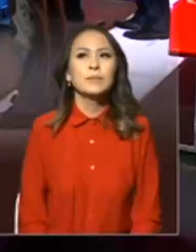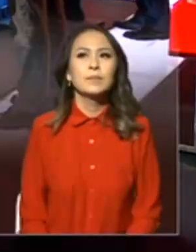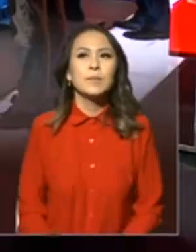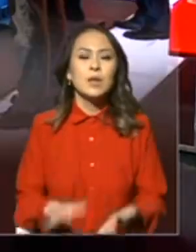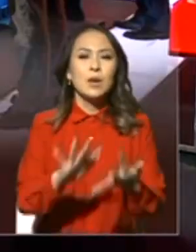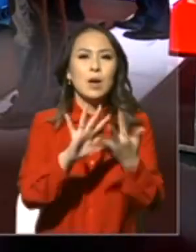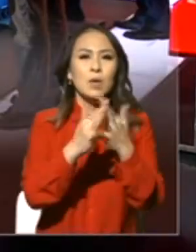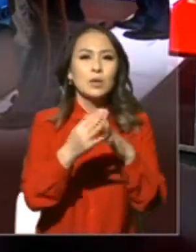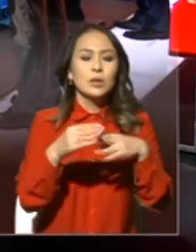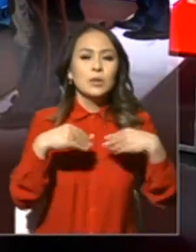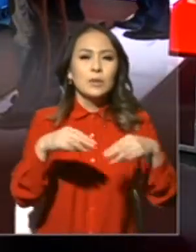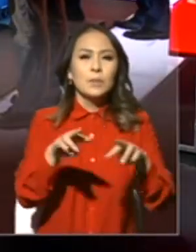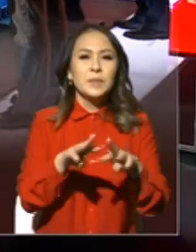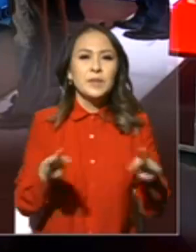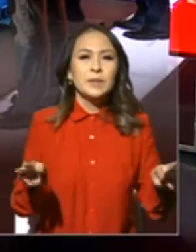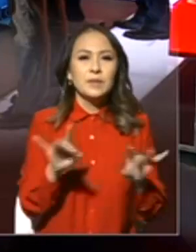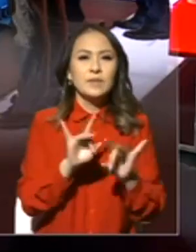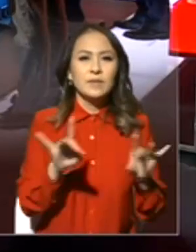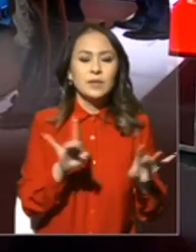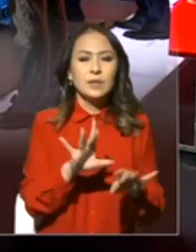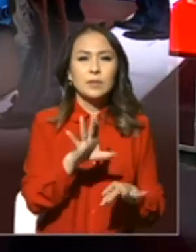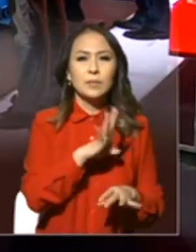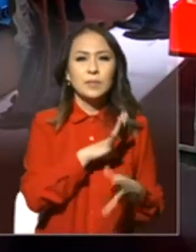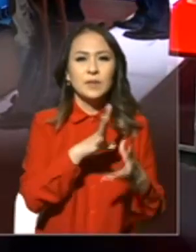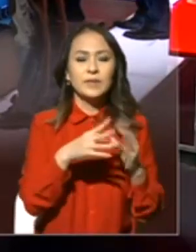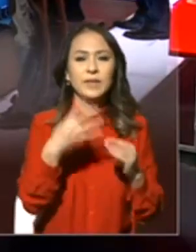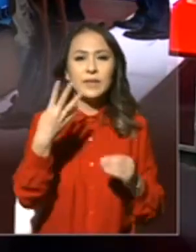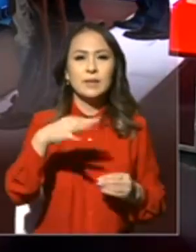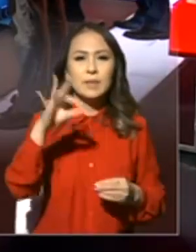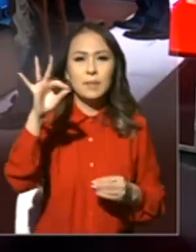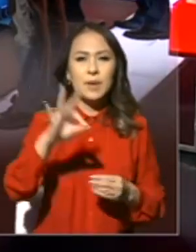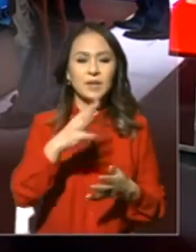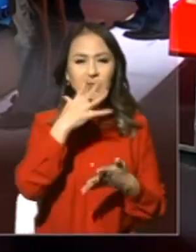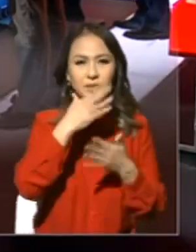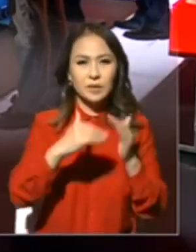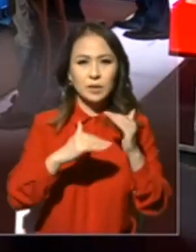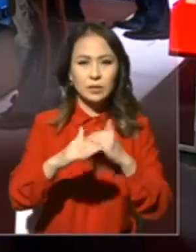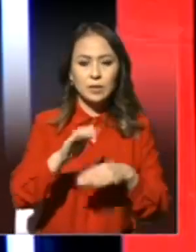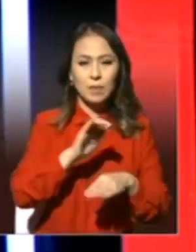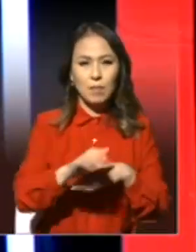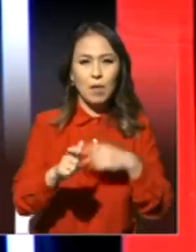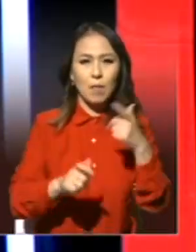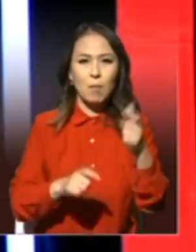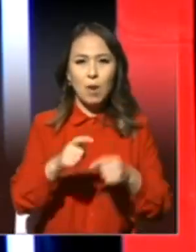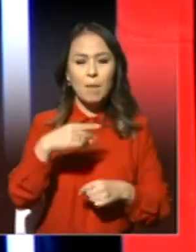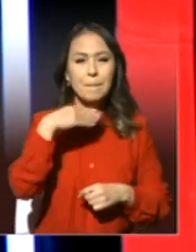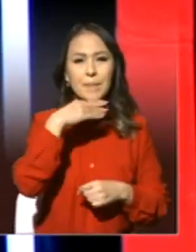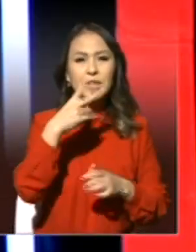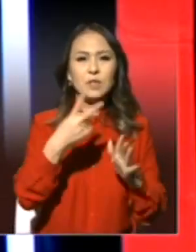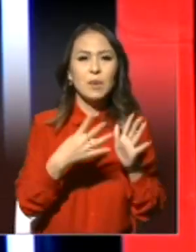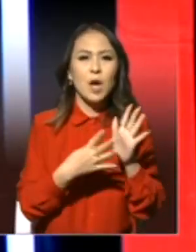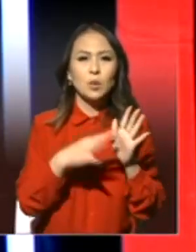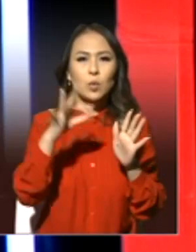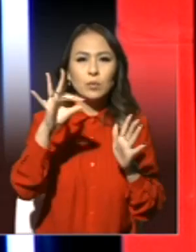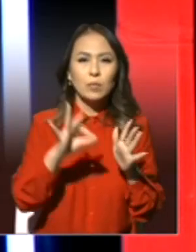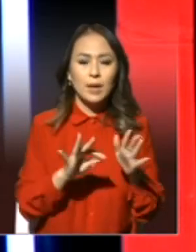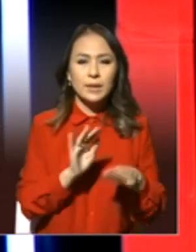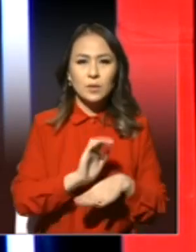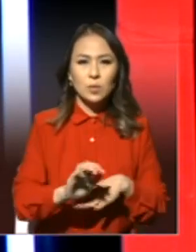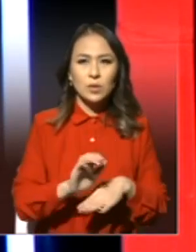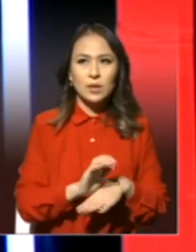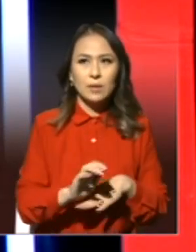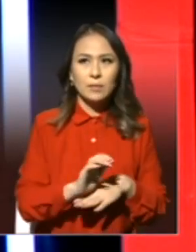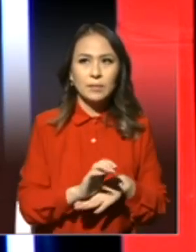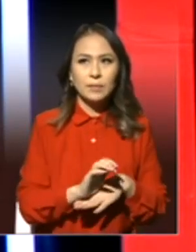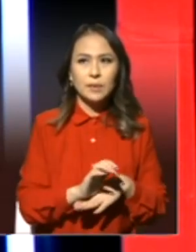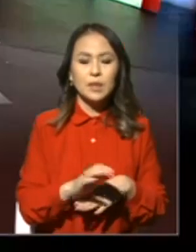министрлігінің мәліметінше Қазақстанда сүт өнімдерінің 40% өндіріледі екен, өзіміз өндіреміз. Сүт өнімдерінің, ет өнімдерінің 29% өзіміз өндіреді екенбіз.